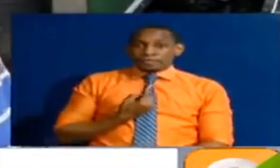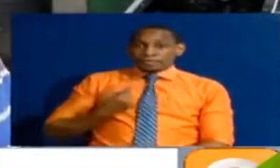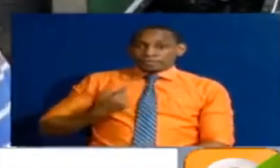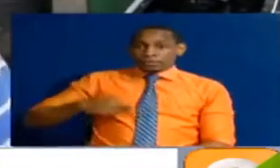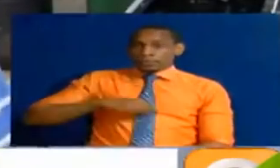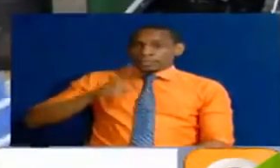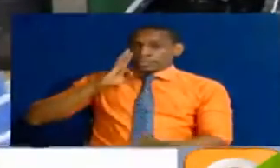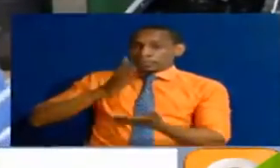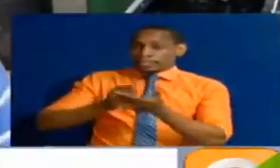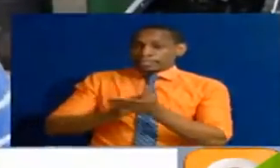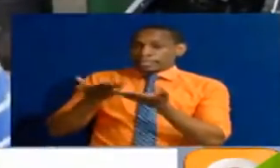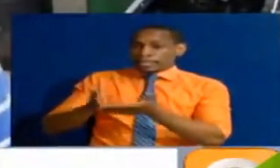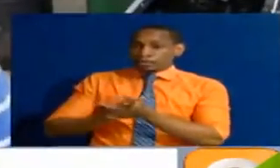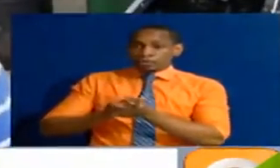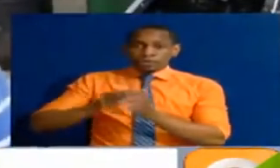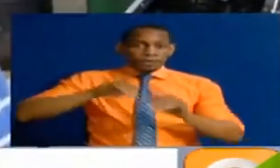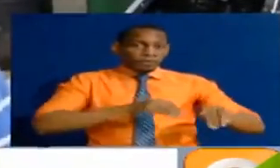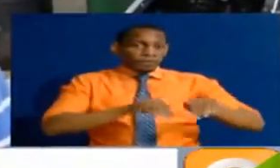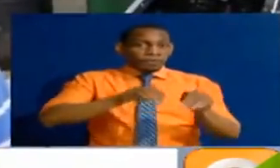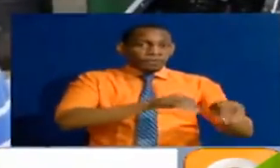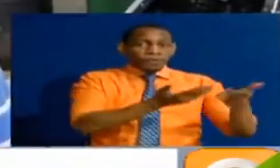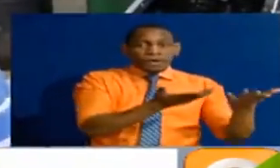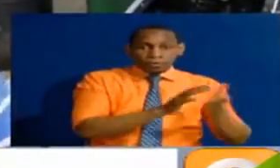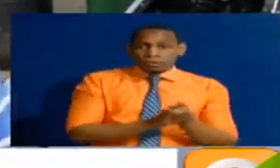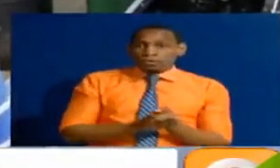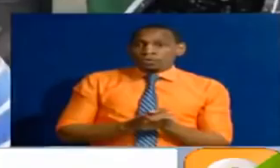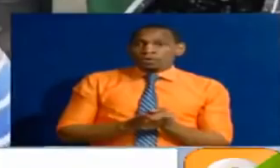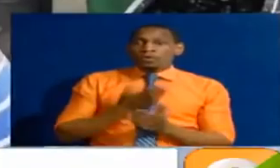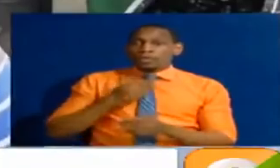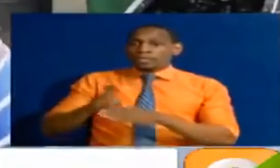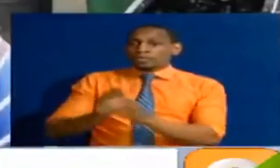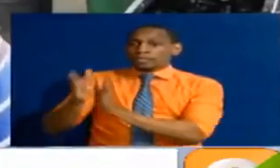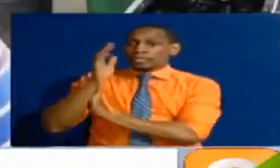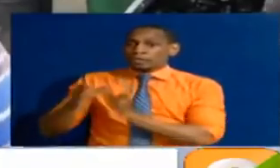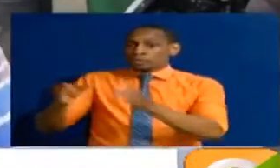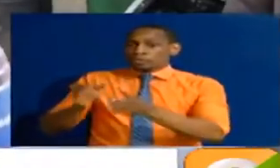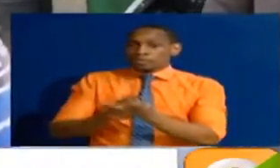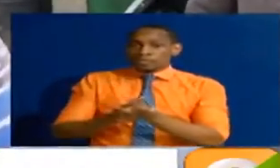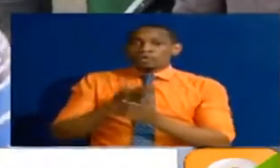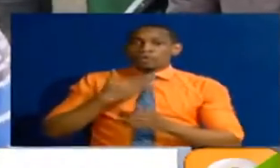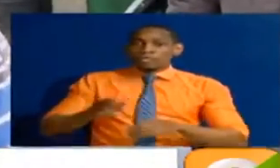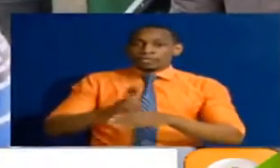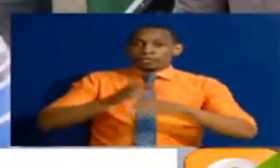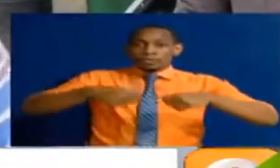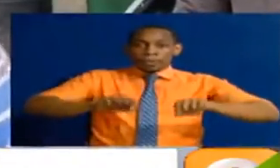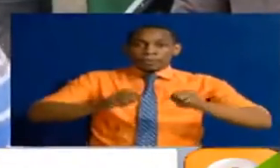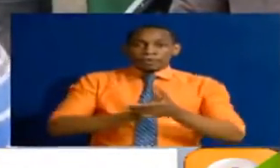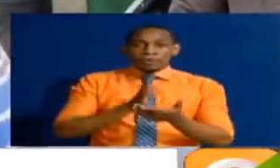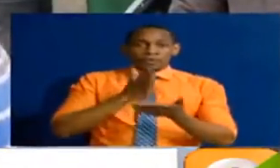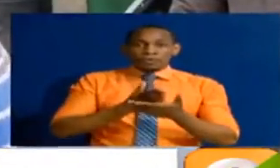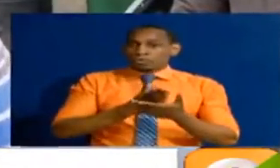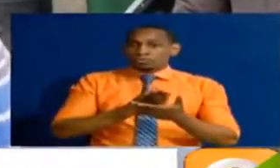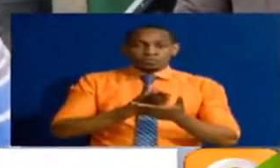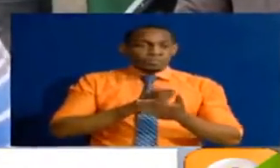mashahidi tunafika pale asema sasa tutakimbiza na nini. Tunajaribu kutumia vyombo vyetu vya usalama vya usafiri hivi pikipiki, kwa hakika ni